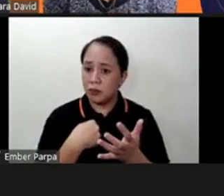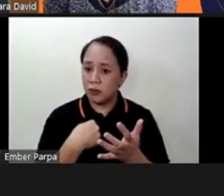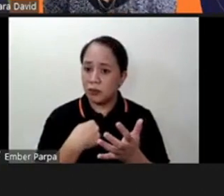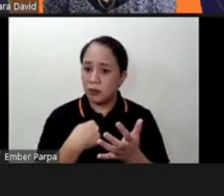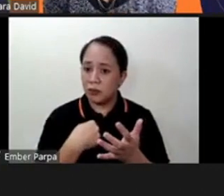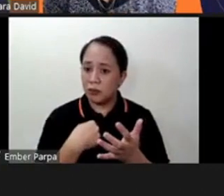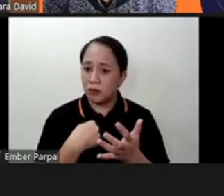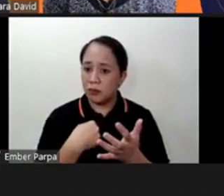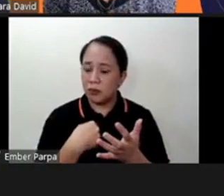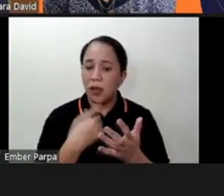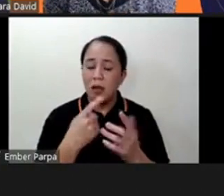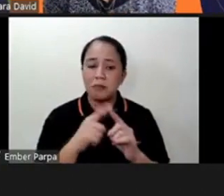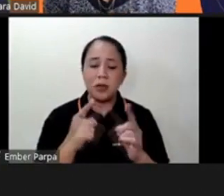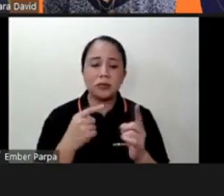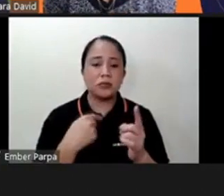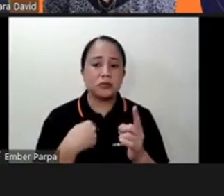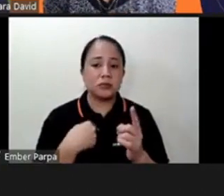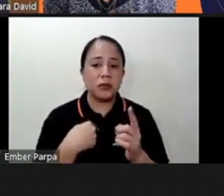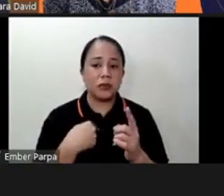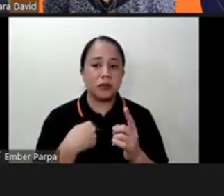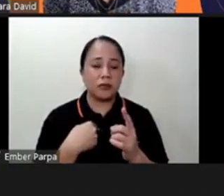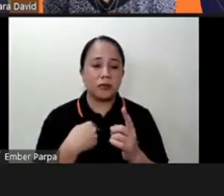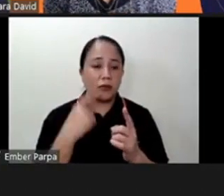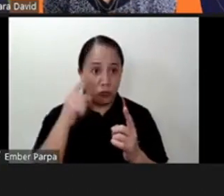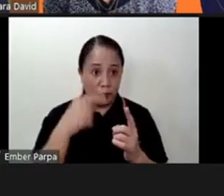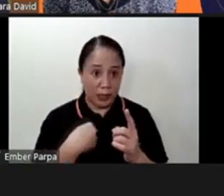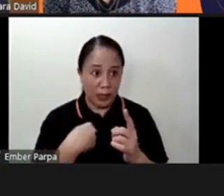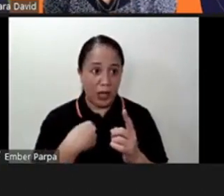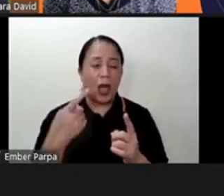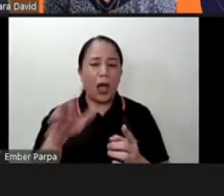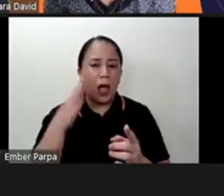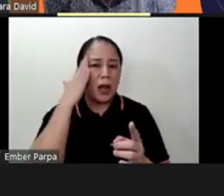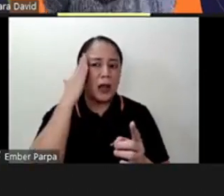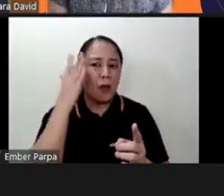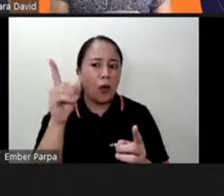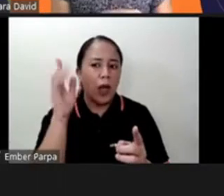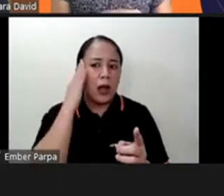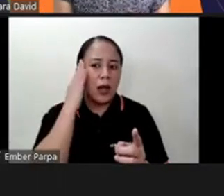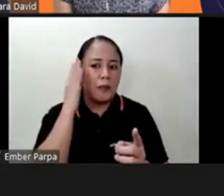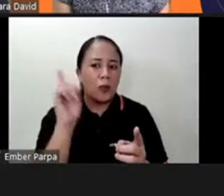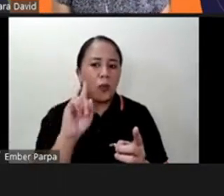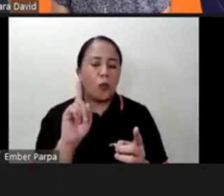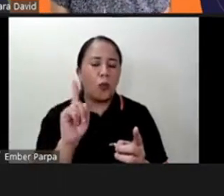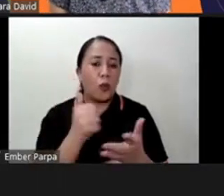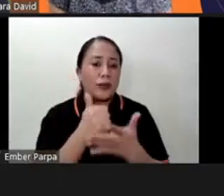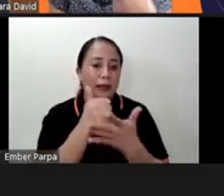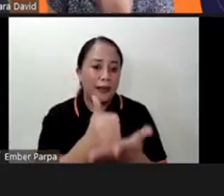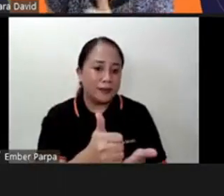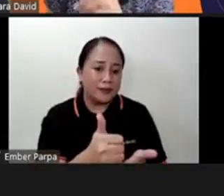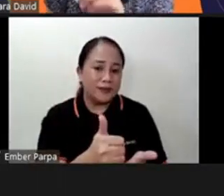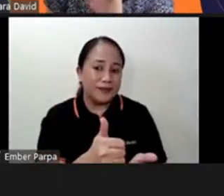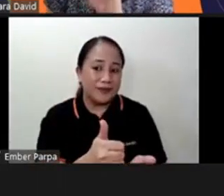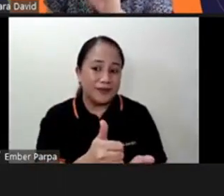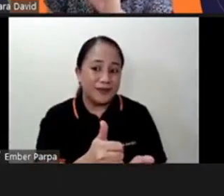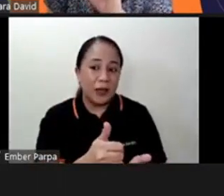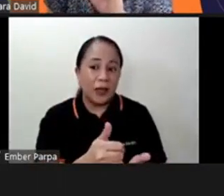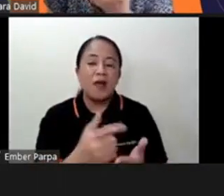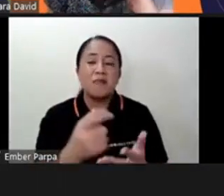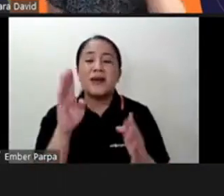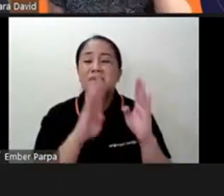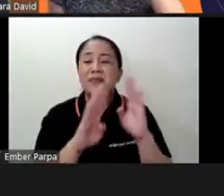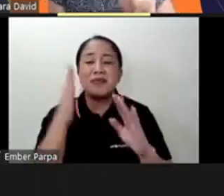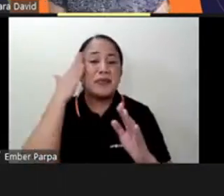So sa akin, parang, kasi at least ikaw, alam mo, tapos meron kang help. The problem is if you don't know,